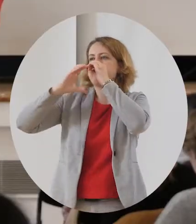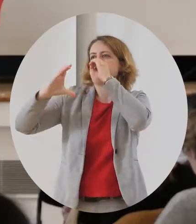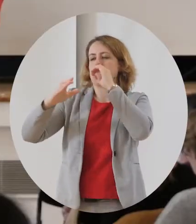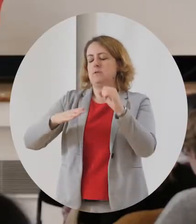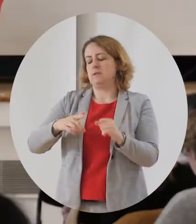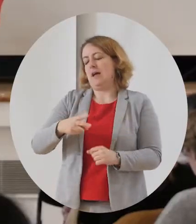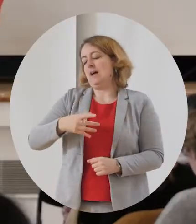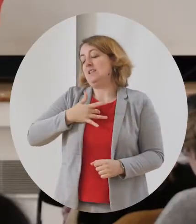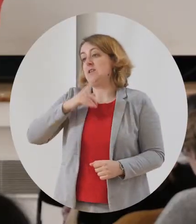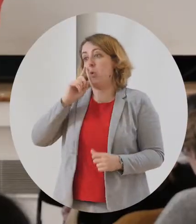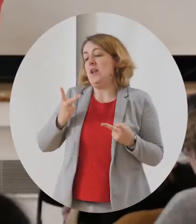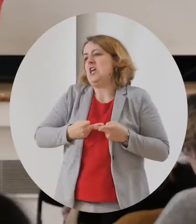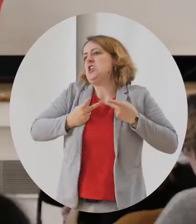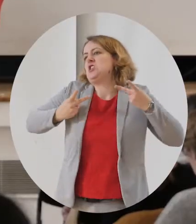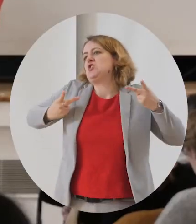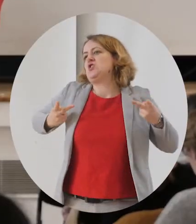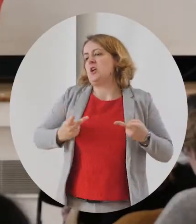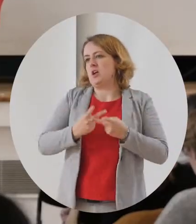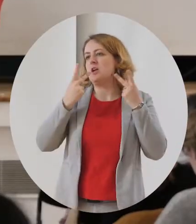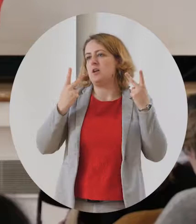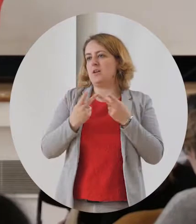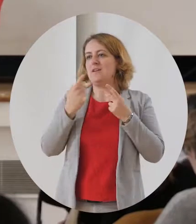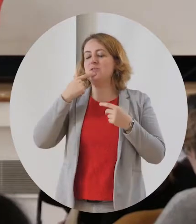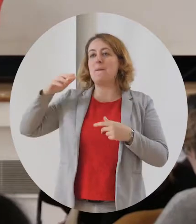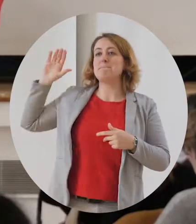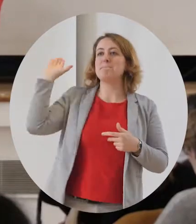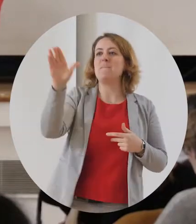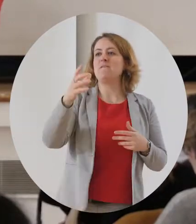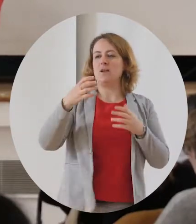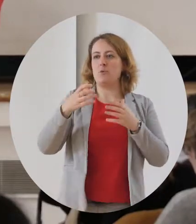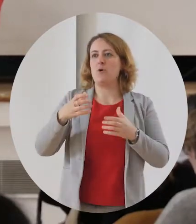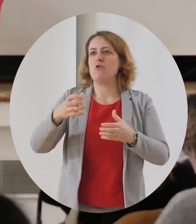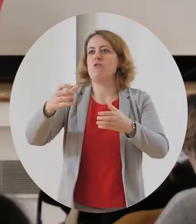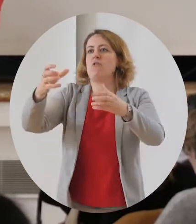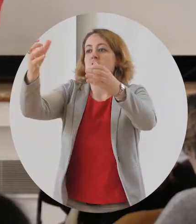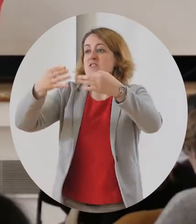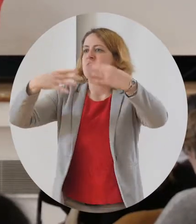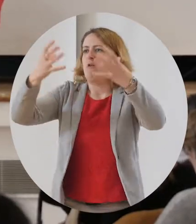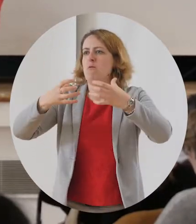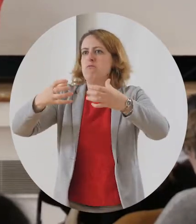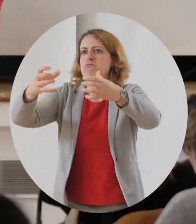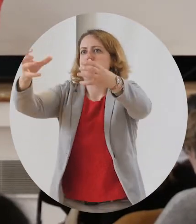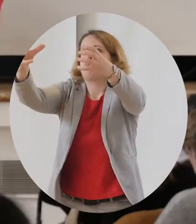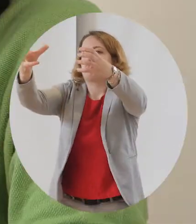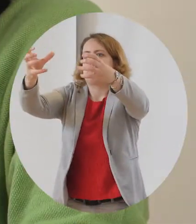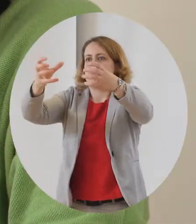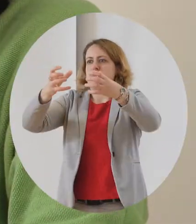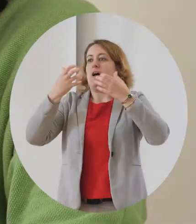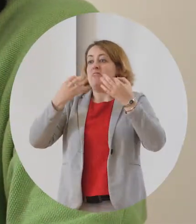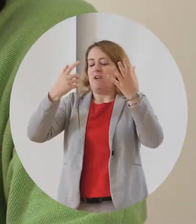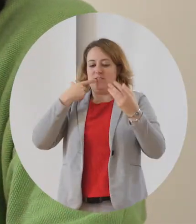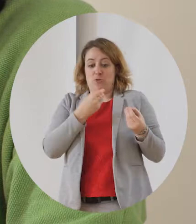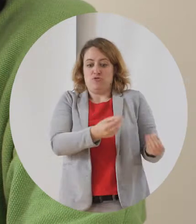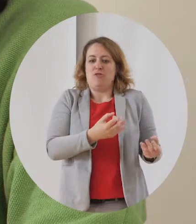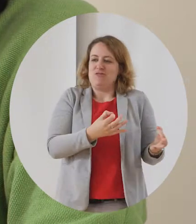c'est intéressant parce qu'ils sont très légers et ils mettent du temps à arriver. Donc eux, ça leur donne le temps pour le voir arriver. Comme